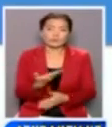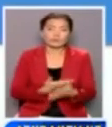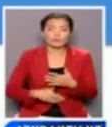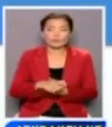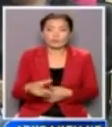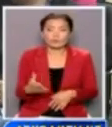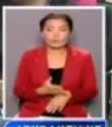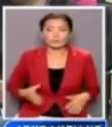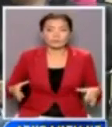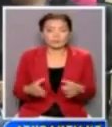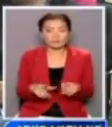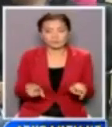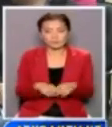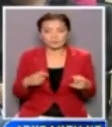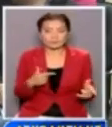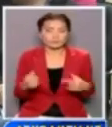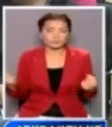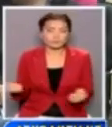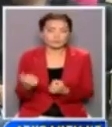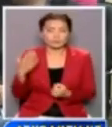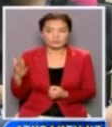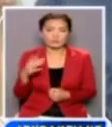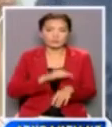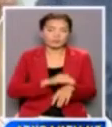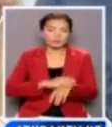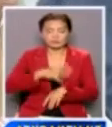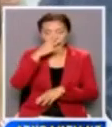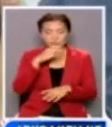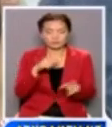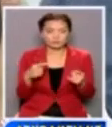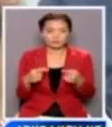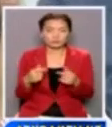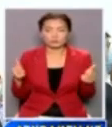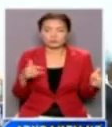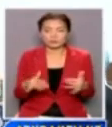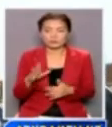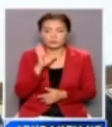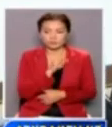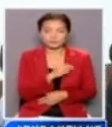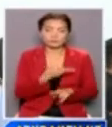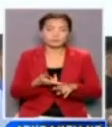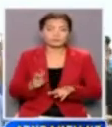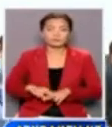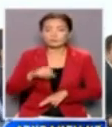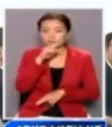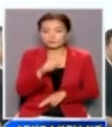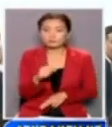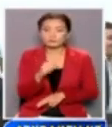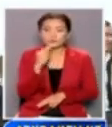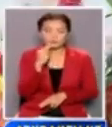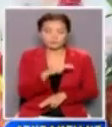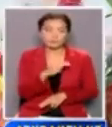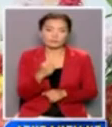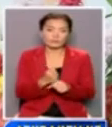партия тоже готова поддержать тех кто доказывает свои слова конкретными делами таким образом благодаря такому эффективному